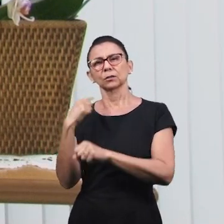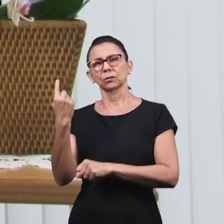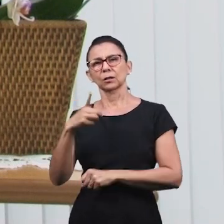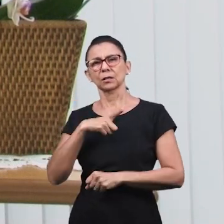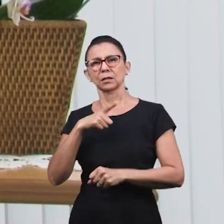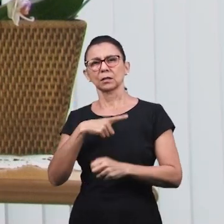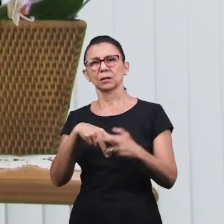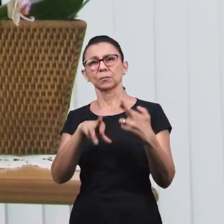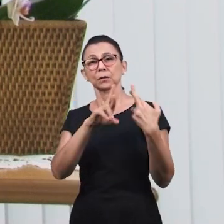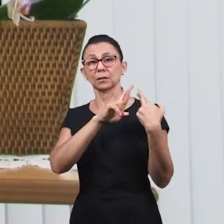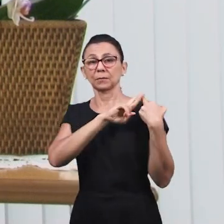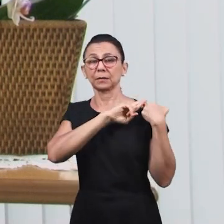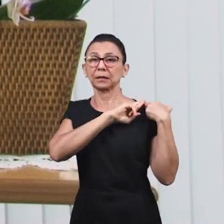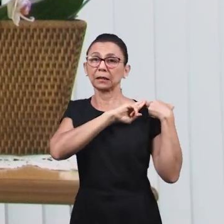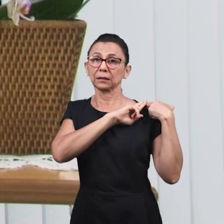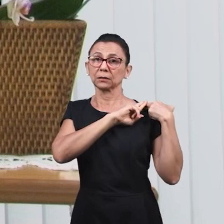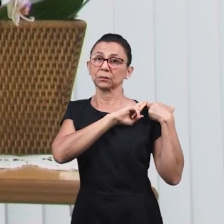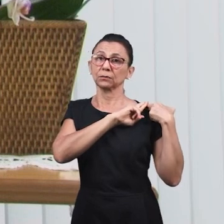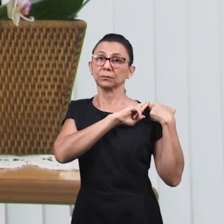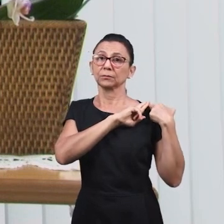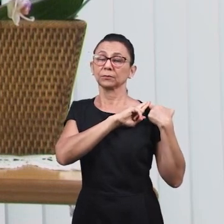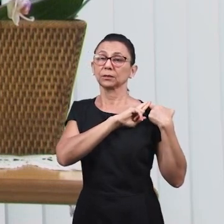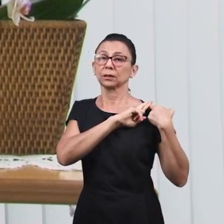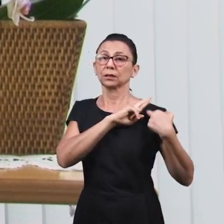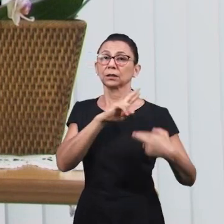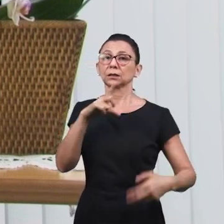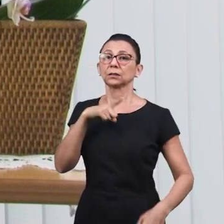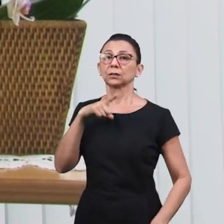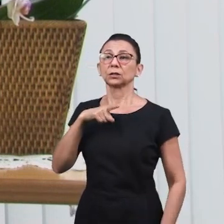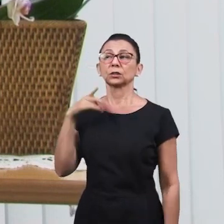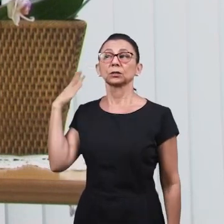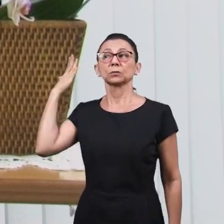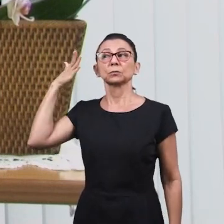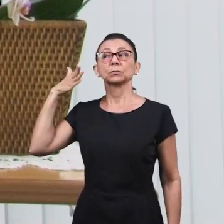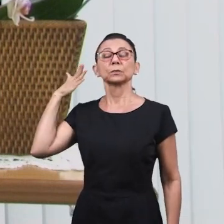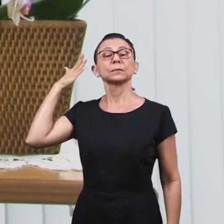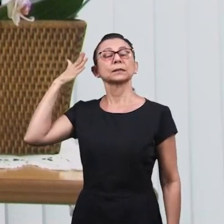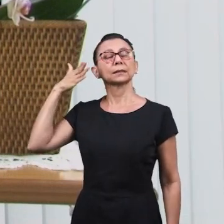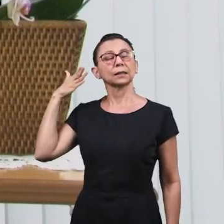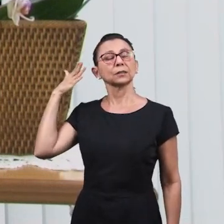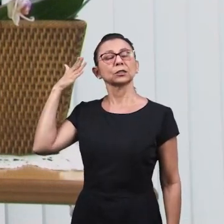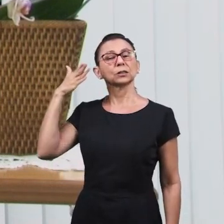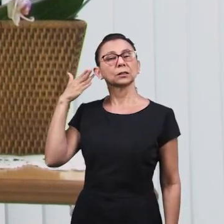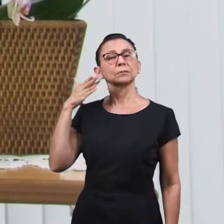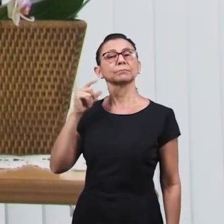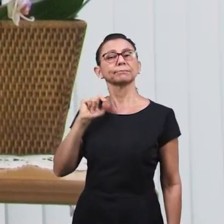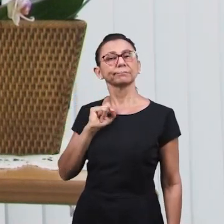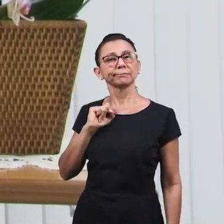une responsabilité, avec ce message.